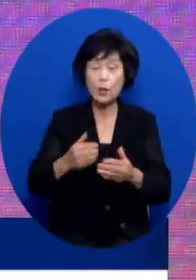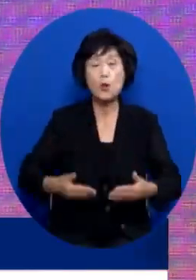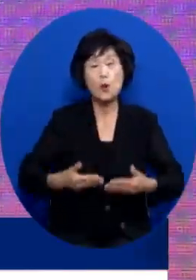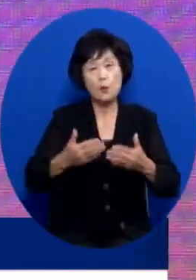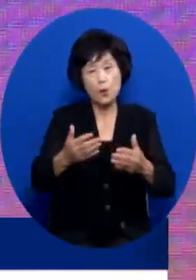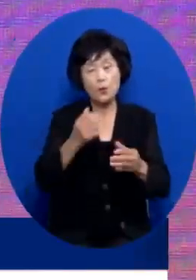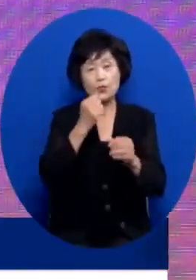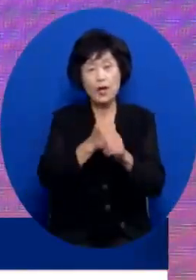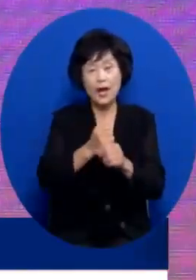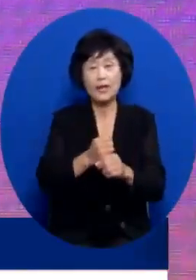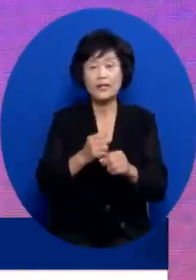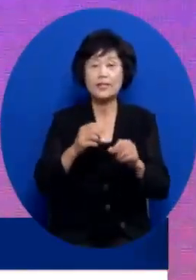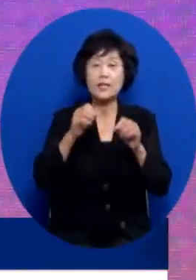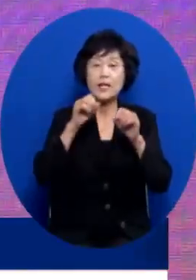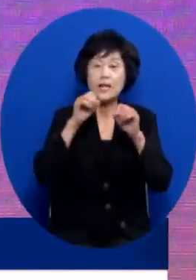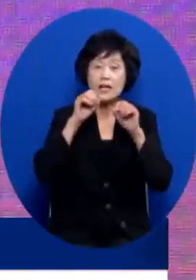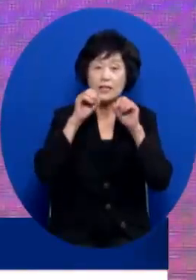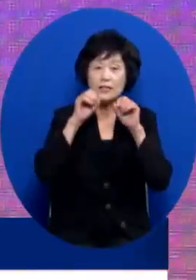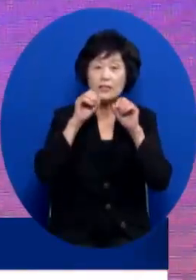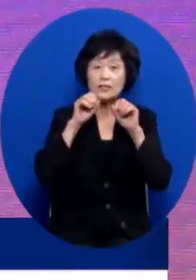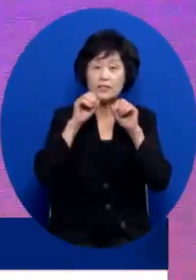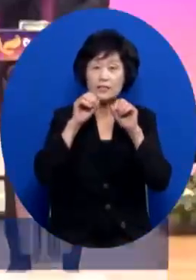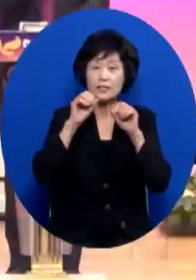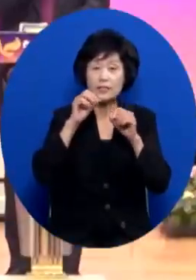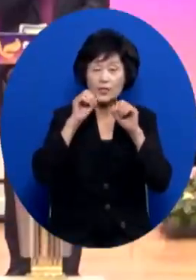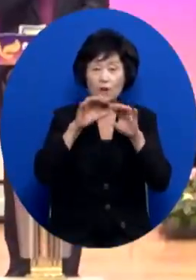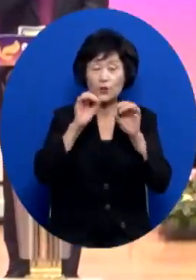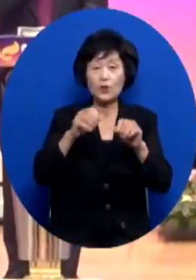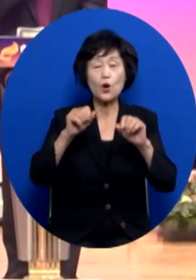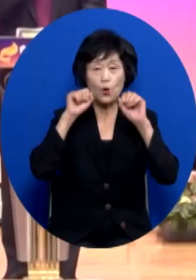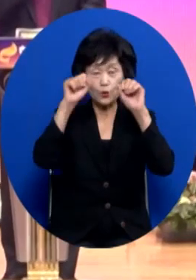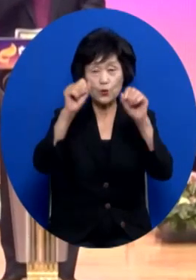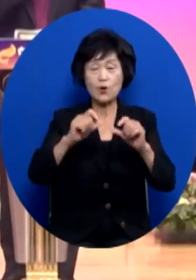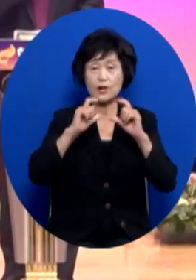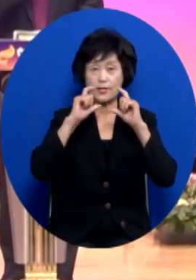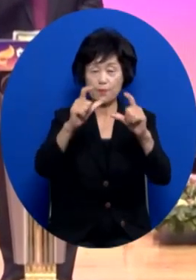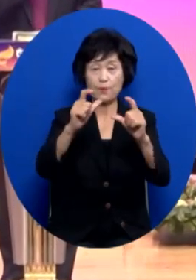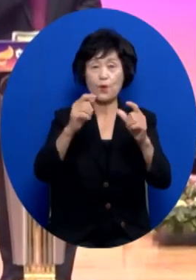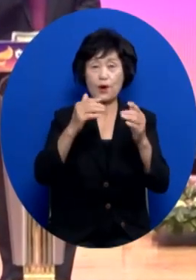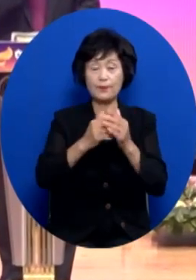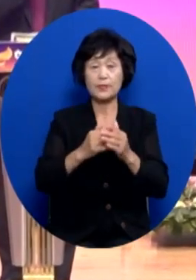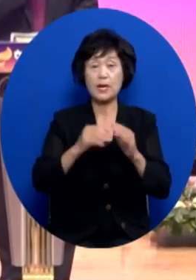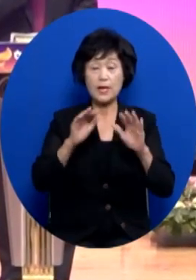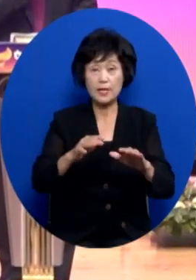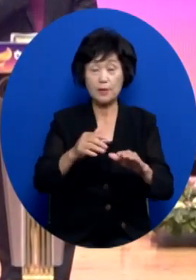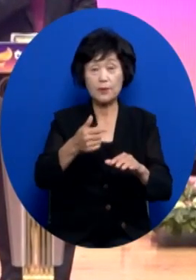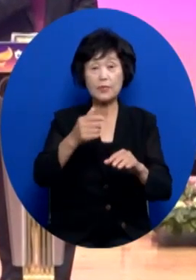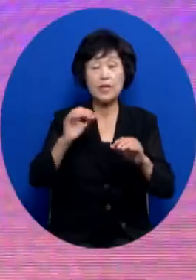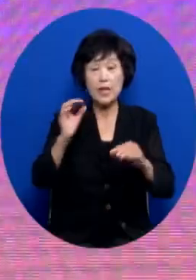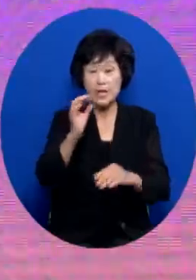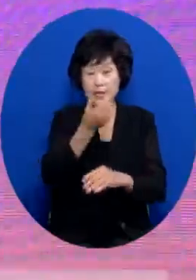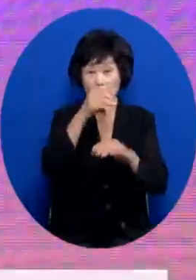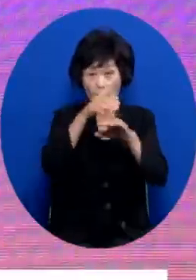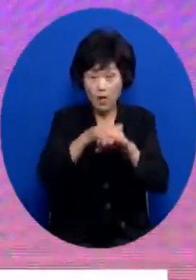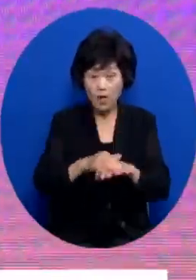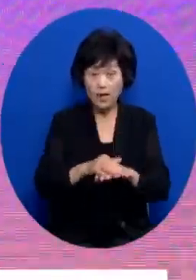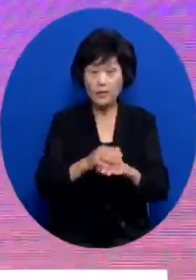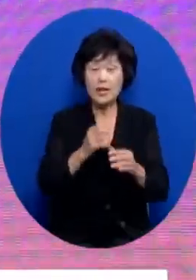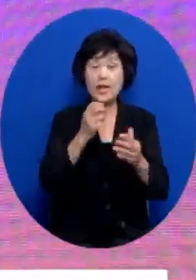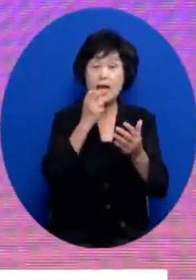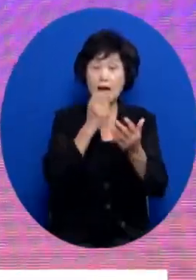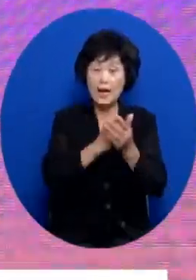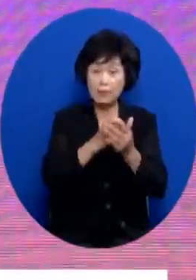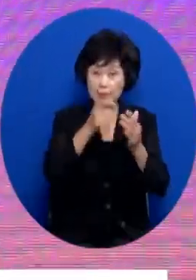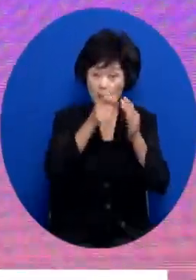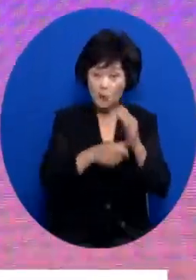봉사하는 전도운동을 선포한다. 한편 이번 기념성회에는 감리회 창시자 존